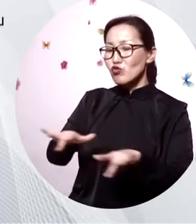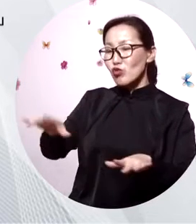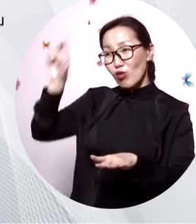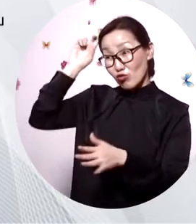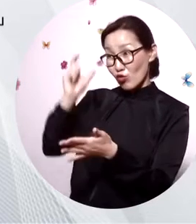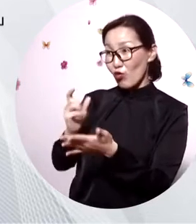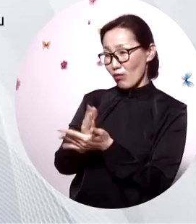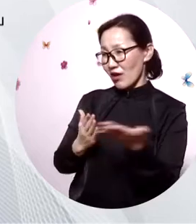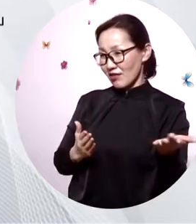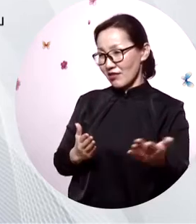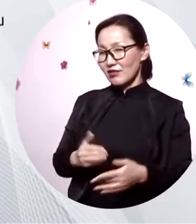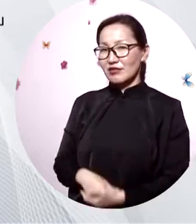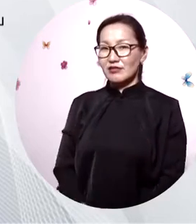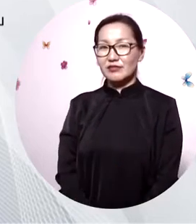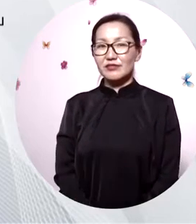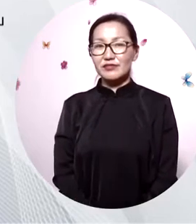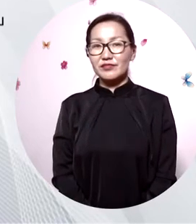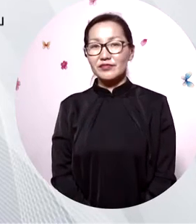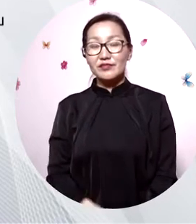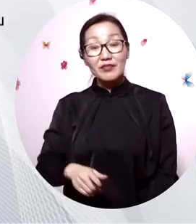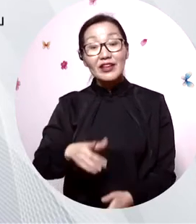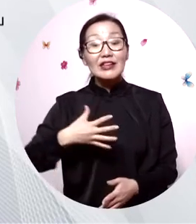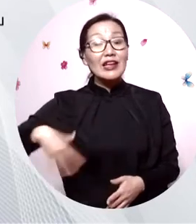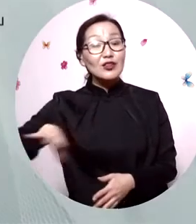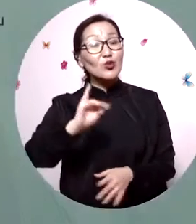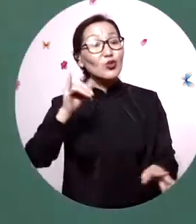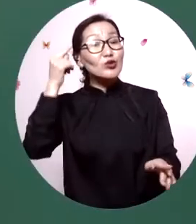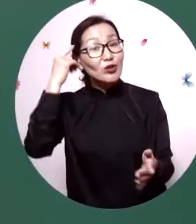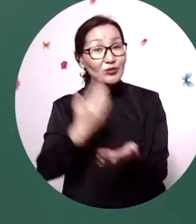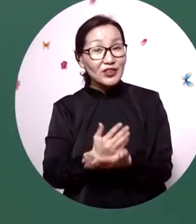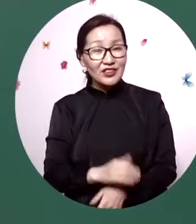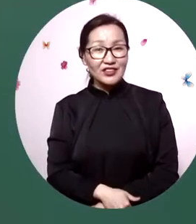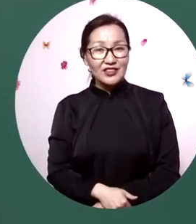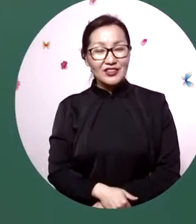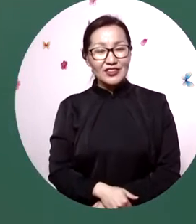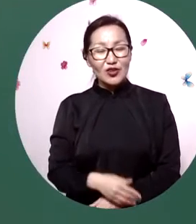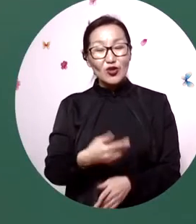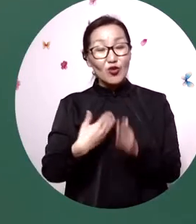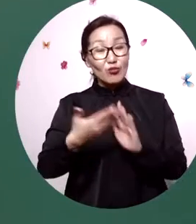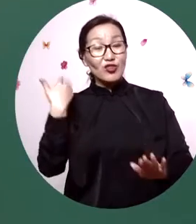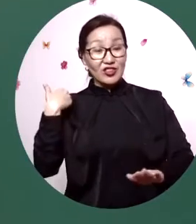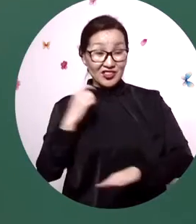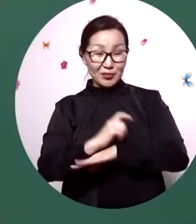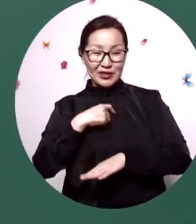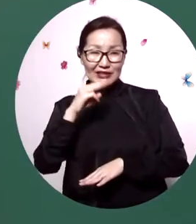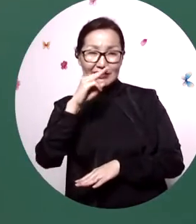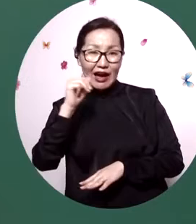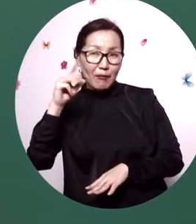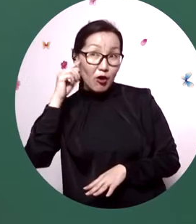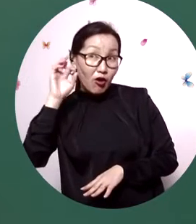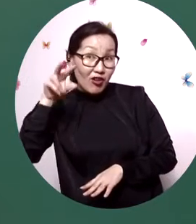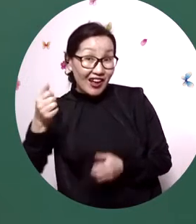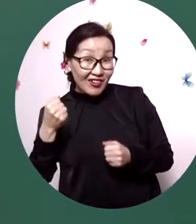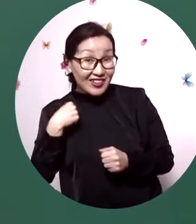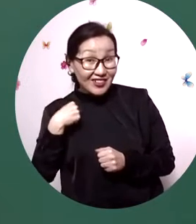хүн. Гэт багш нь түр зогсгий. За, та нар юу гэж бодож байна? Багш нь өмнөх хичээл дээр таамаглахыг орсон тийм ээ.